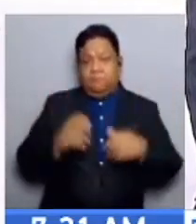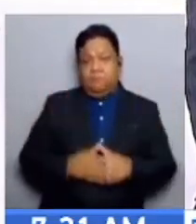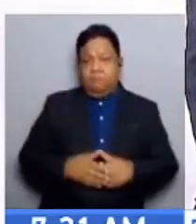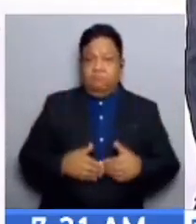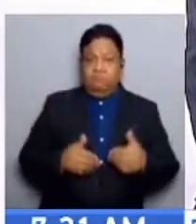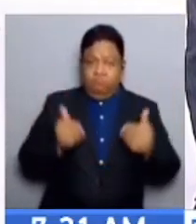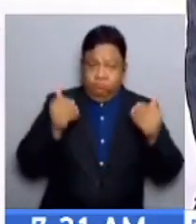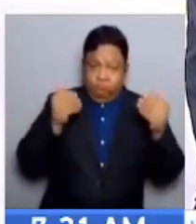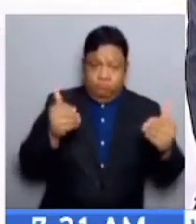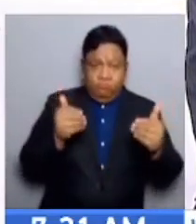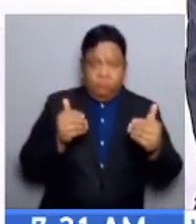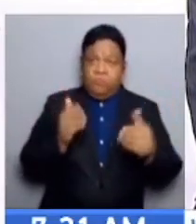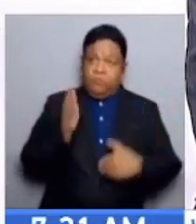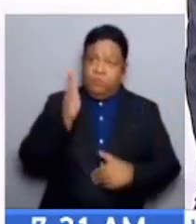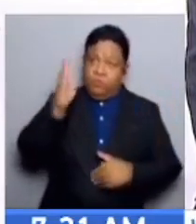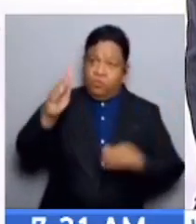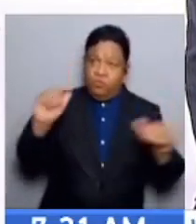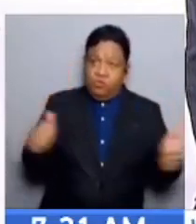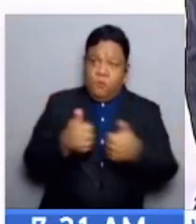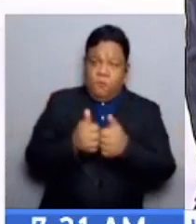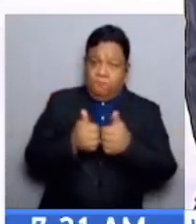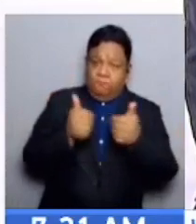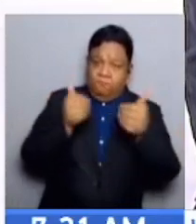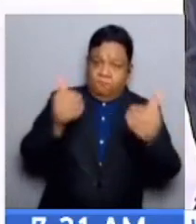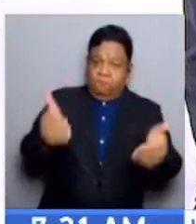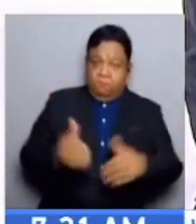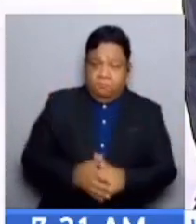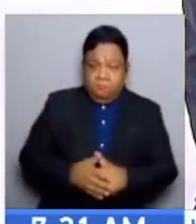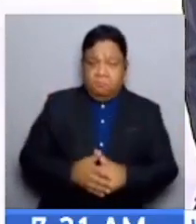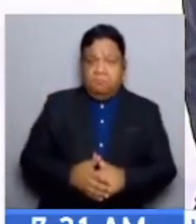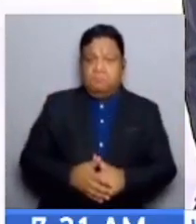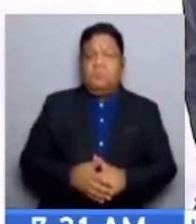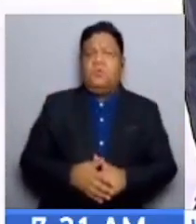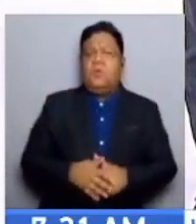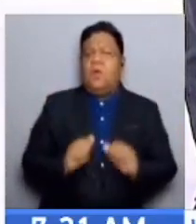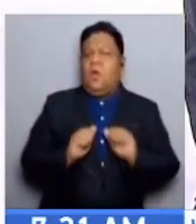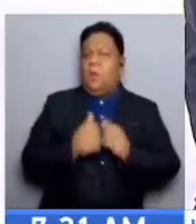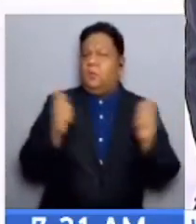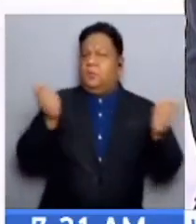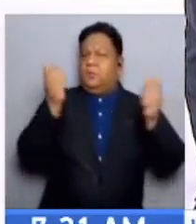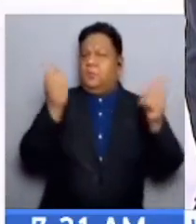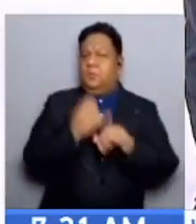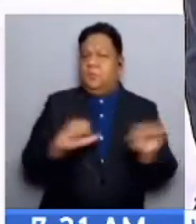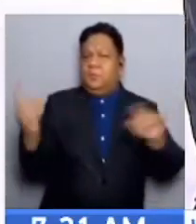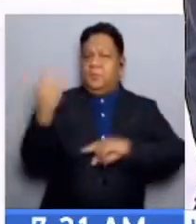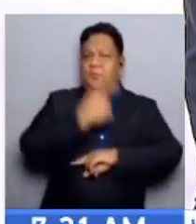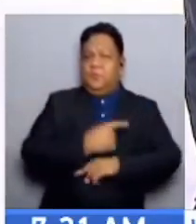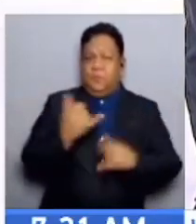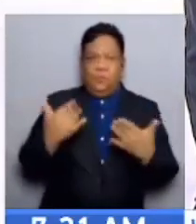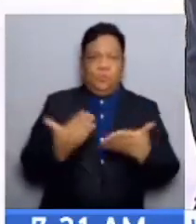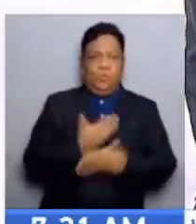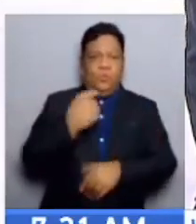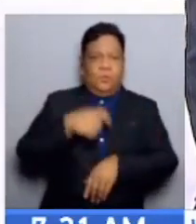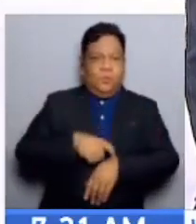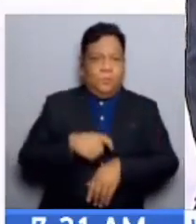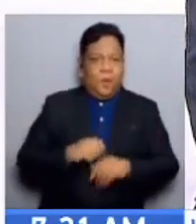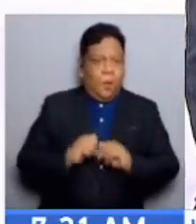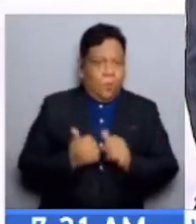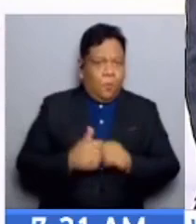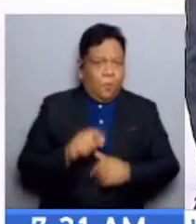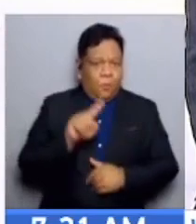bukas. Paano nga ba natin ipagdiriwang ang Independence Day sa makabagong panahon? Igan, pinag-uusapan